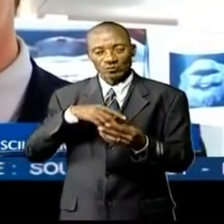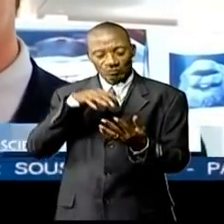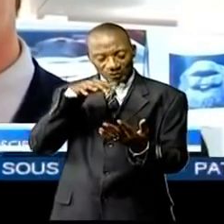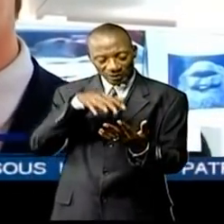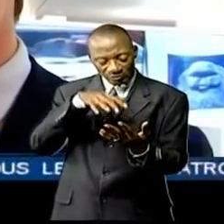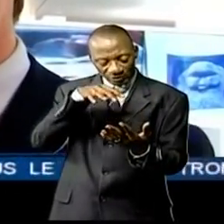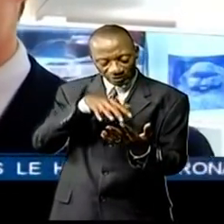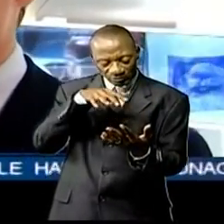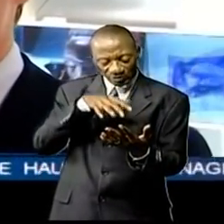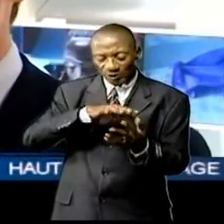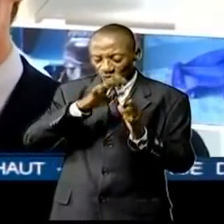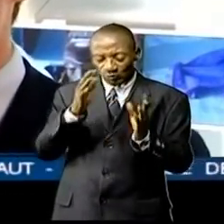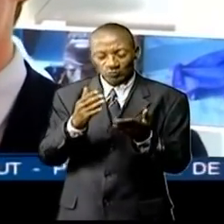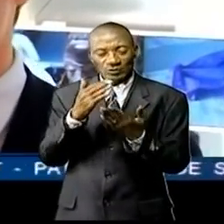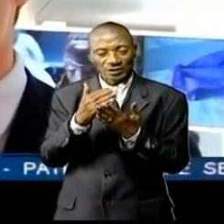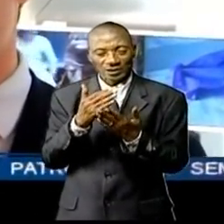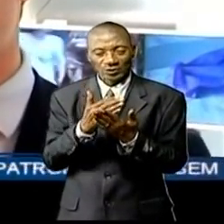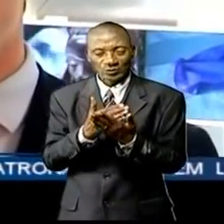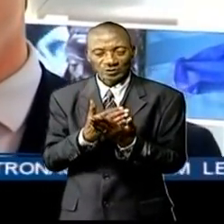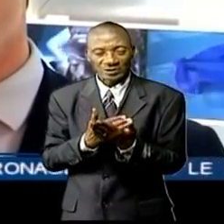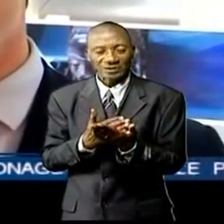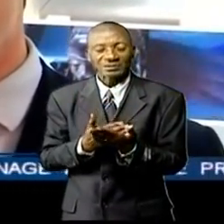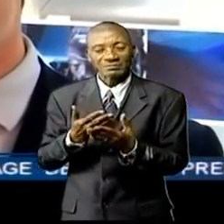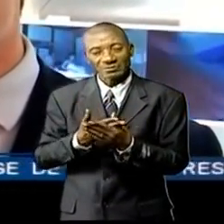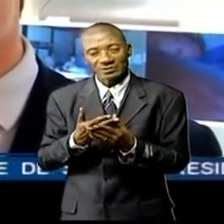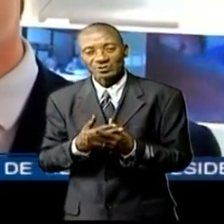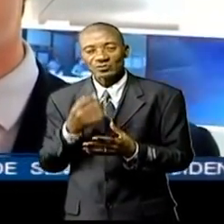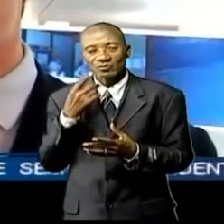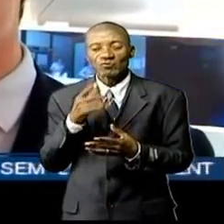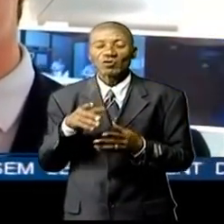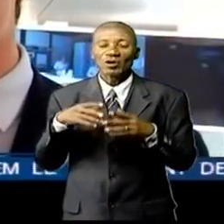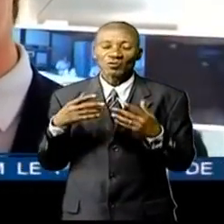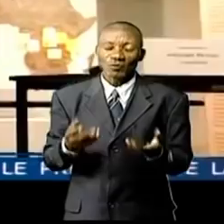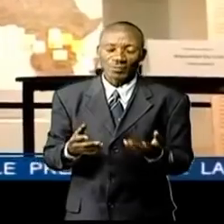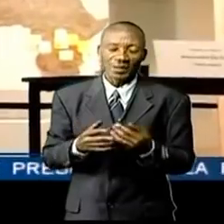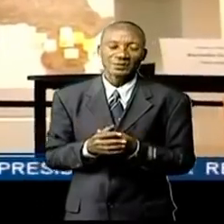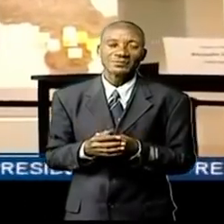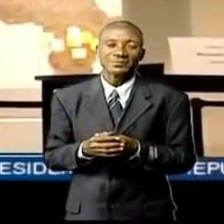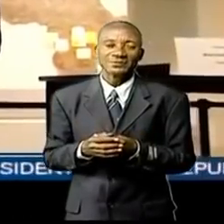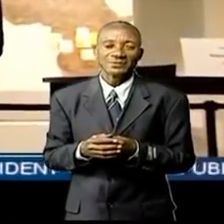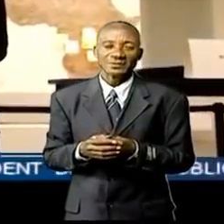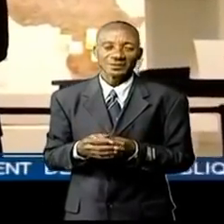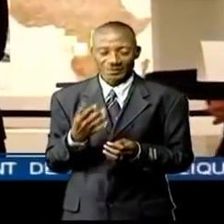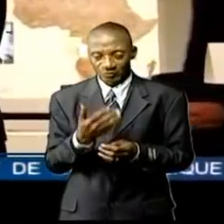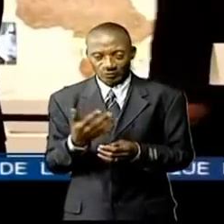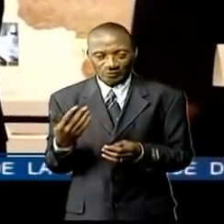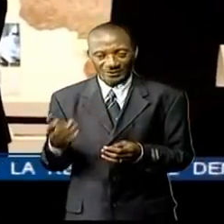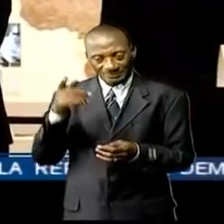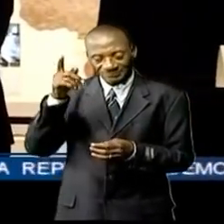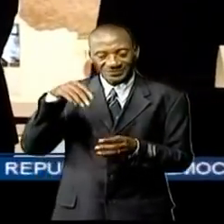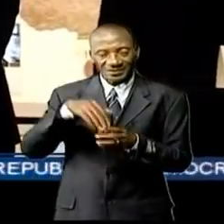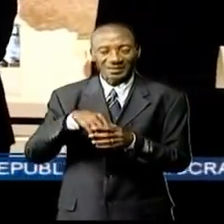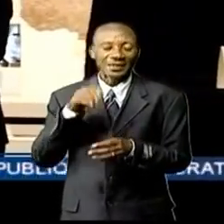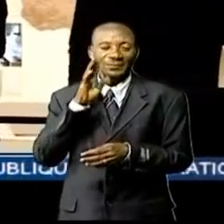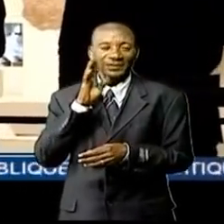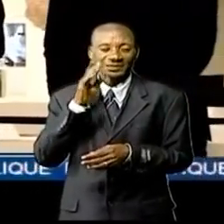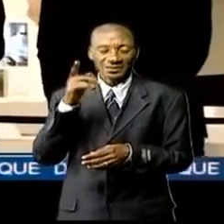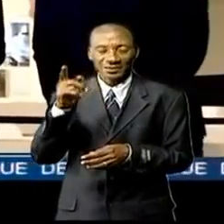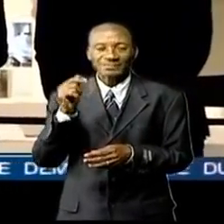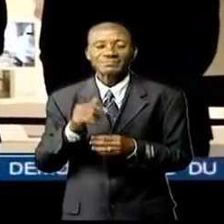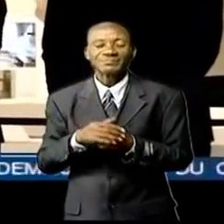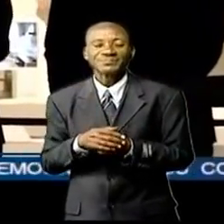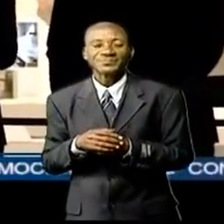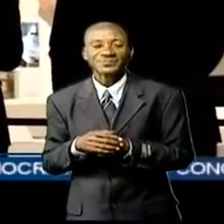patrimoine qui est originaire du Congo et qui est détenu aujourd'hui en Belgique. Et aujourd'hui, on a remis symboliquement l'inventaire de ce patrimoine au